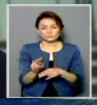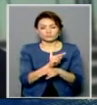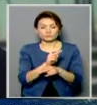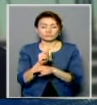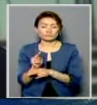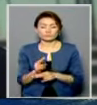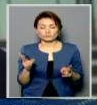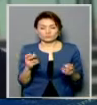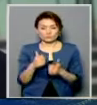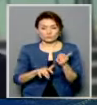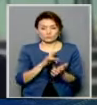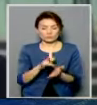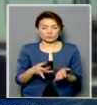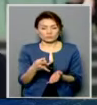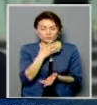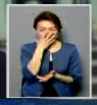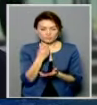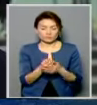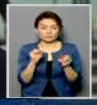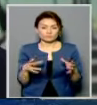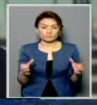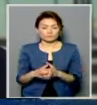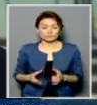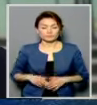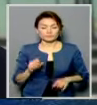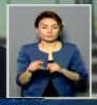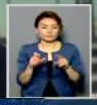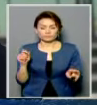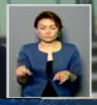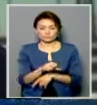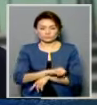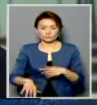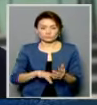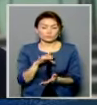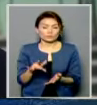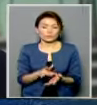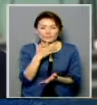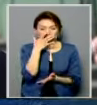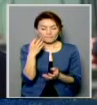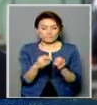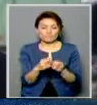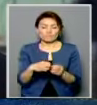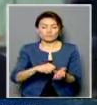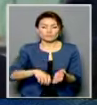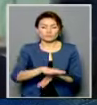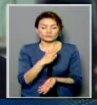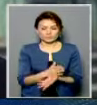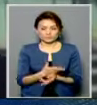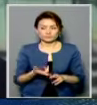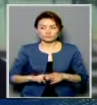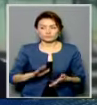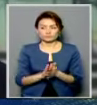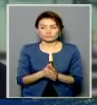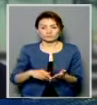очистка. Каждый город, район имеет специально созданный штаб. Так, территория города Атырау поделена на 10 участков.